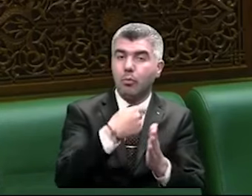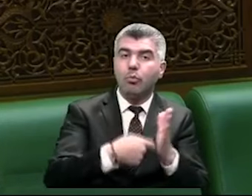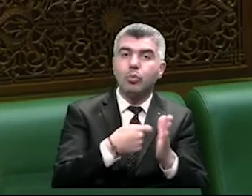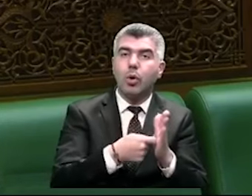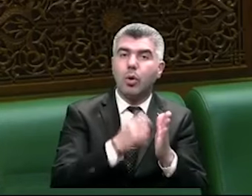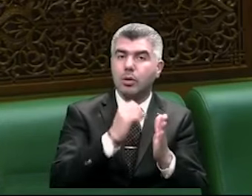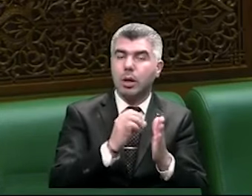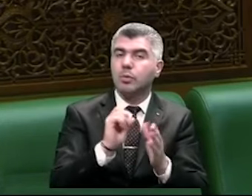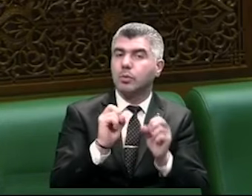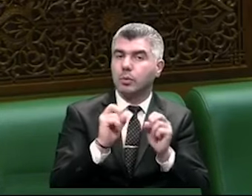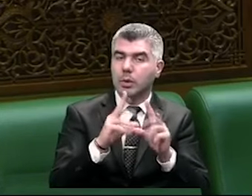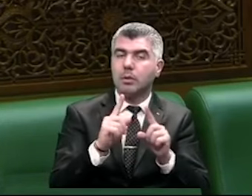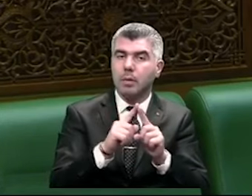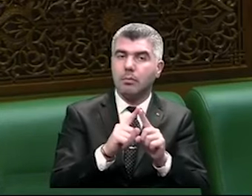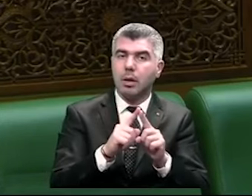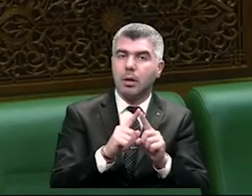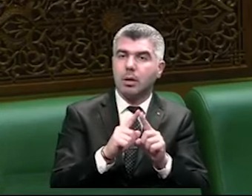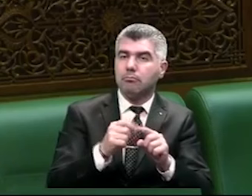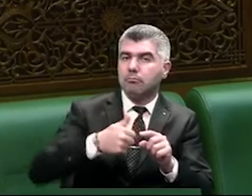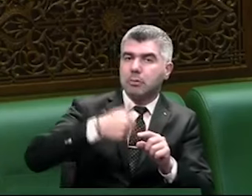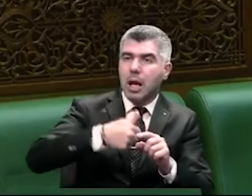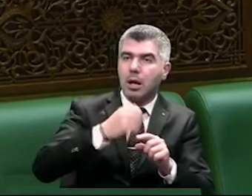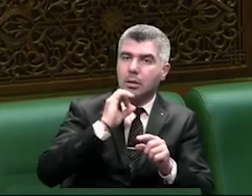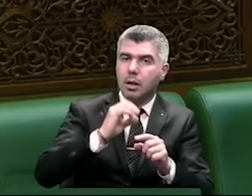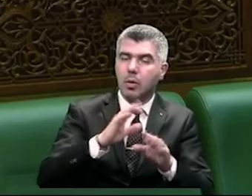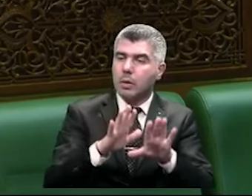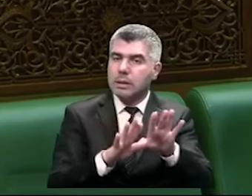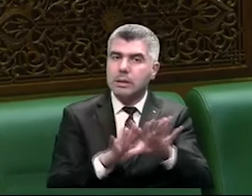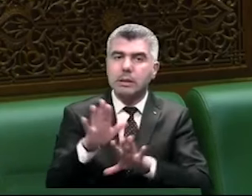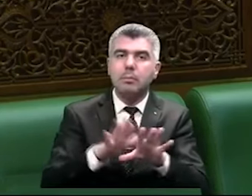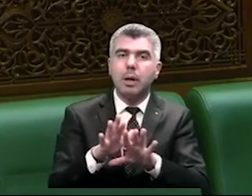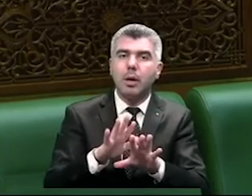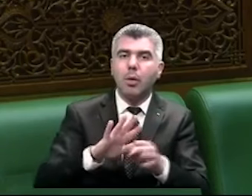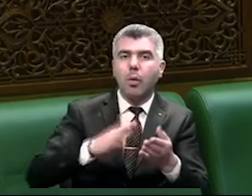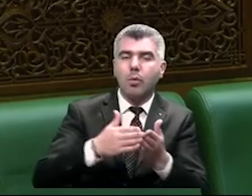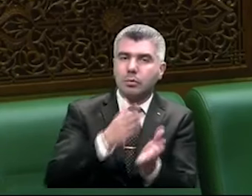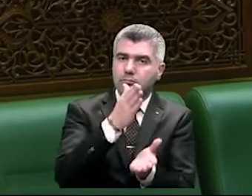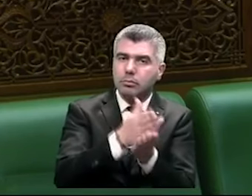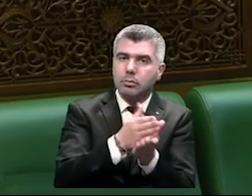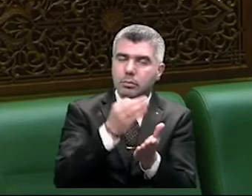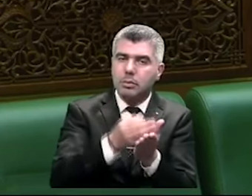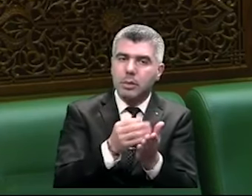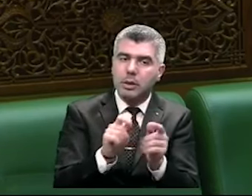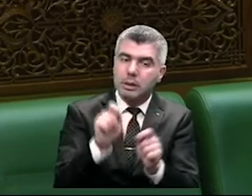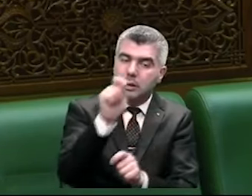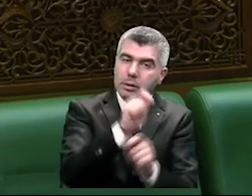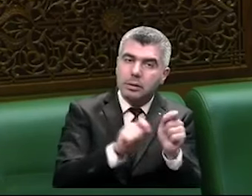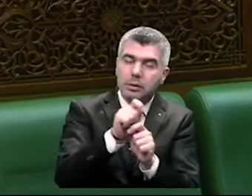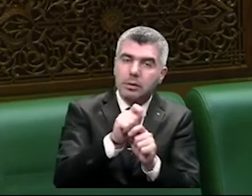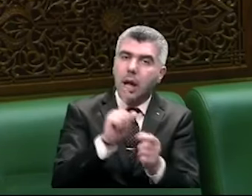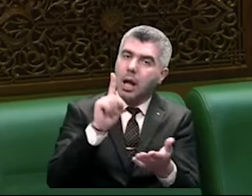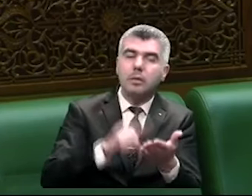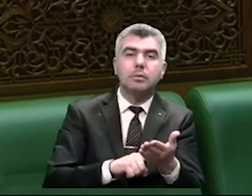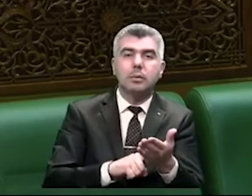المستوى المطلوب من الجوده ومن التدبير المحكم والحرص على الصيانه سيد الوزير لان تدار